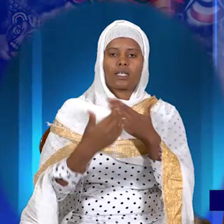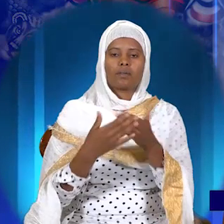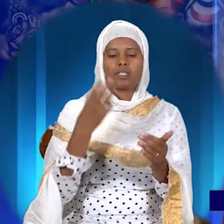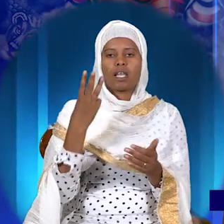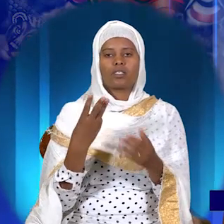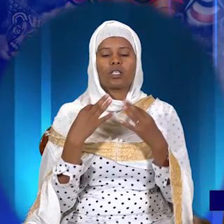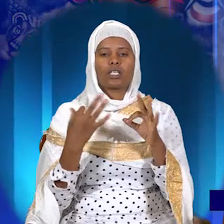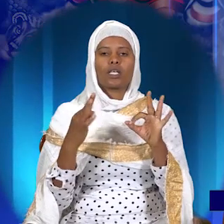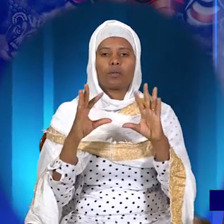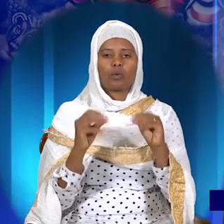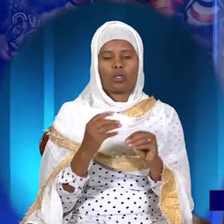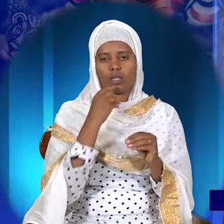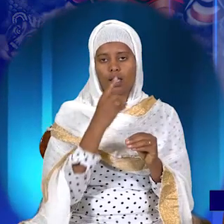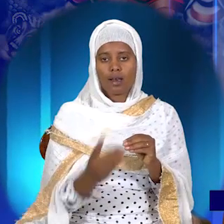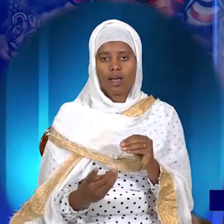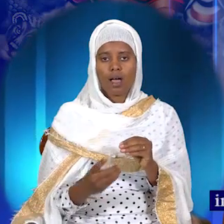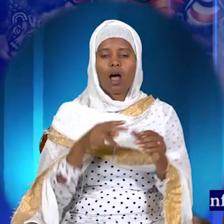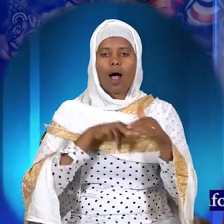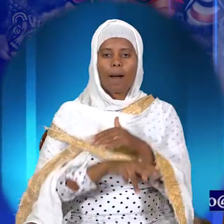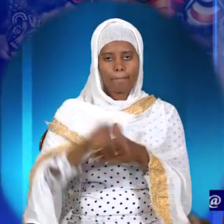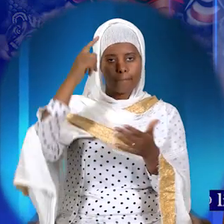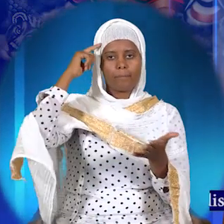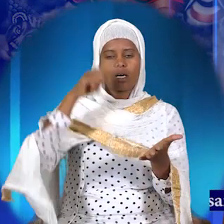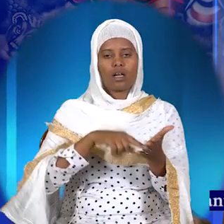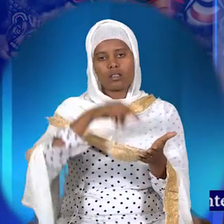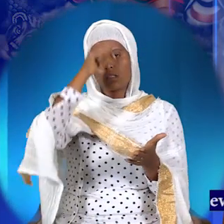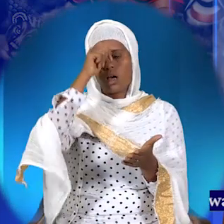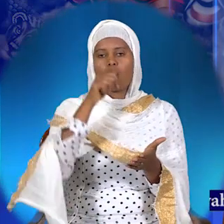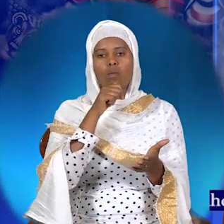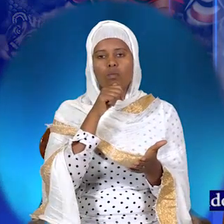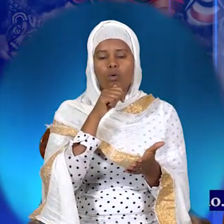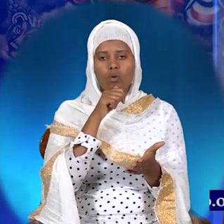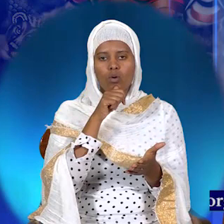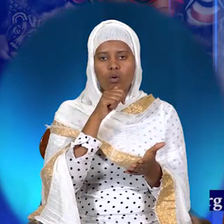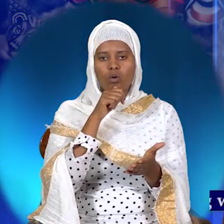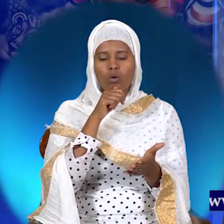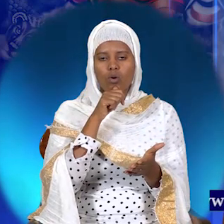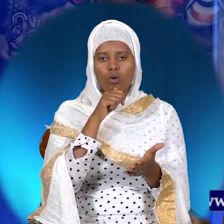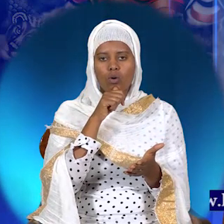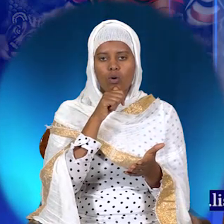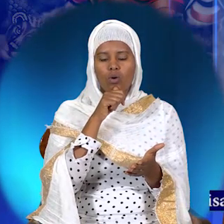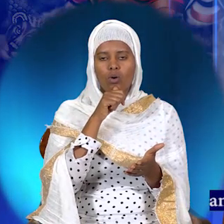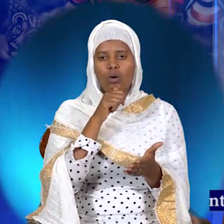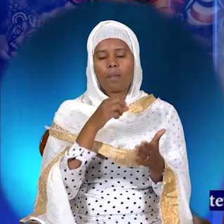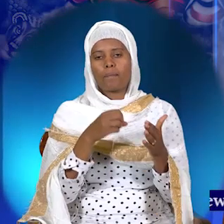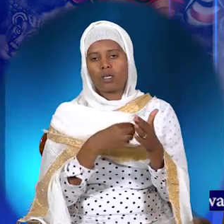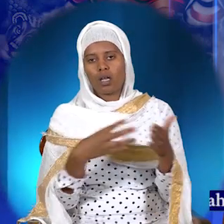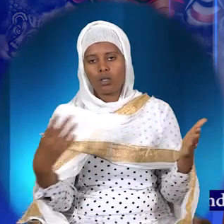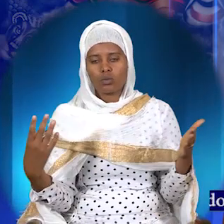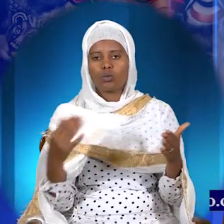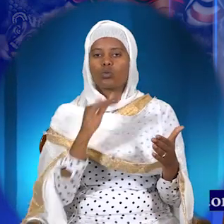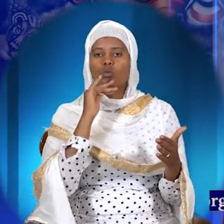እዚ ናይ ግብሪ ሰለስትነቶም ከመይ እዩ እንተዳ ኢልና አብ ማለት አቦ አስራጺ ማለት እዩ